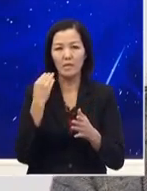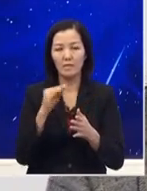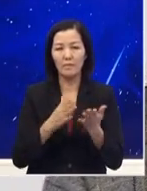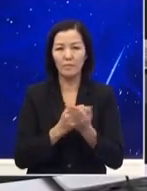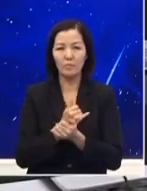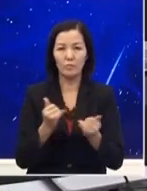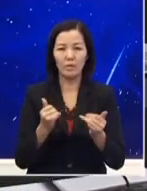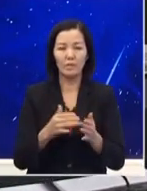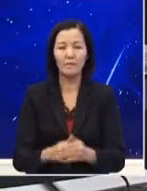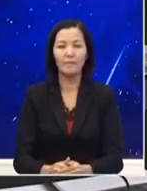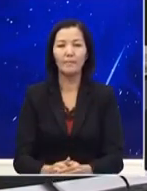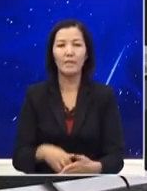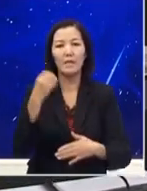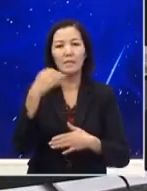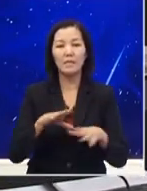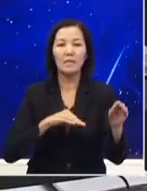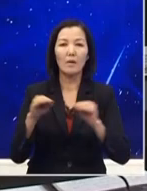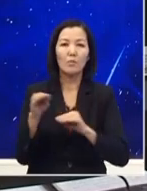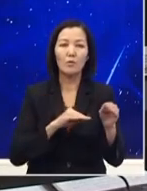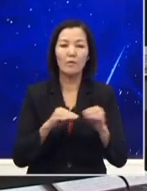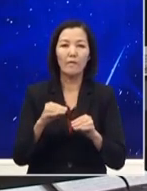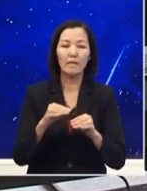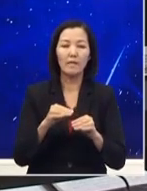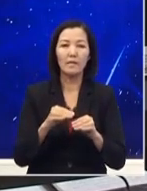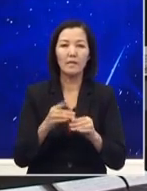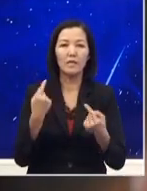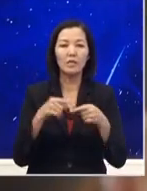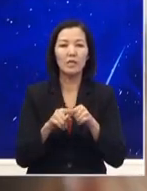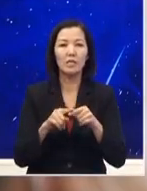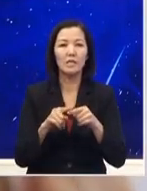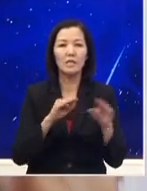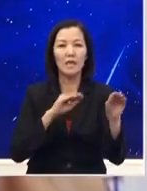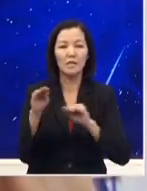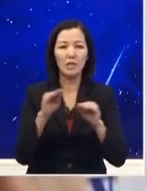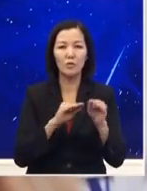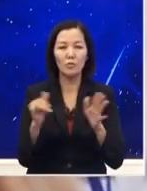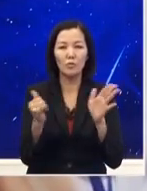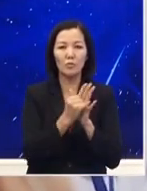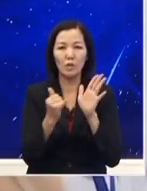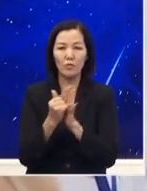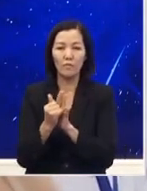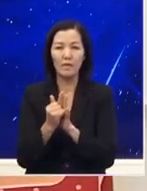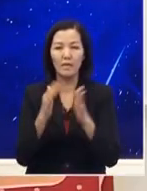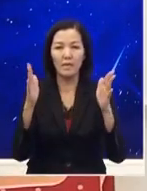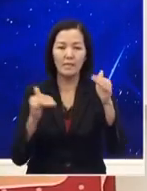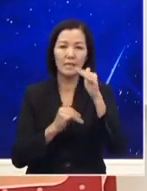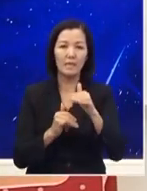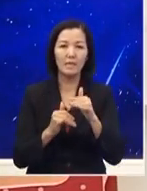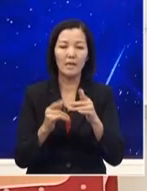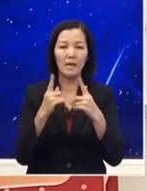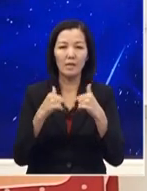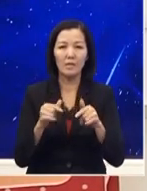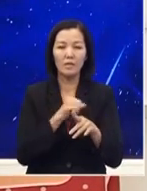работу. Центр оборудован зонами комфортного ожидания. Технически оснащенными местами установлены информационные стенды, организован